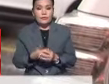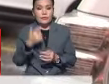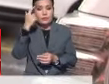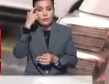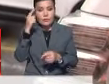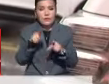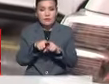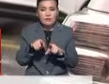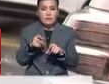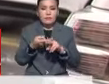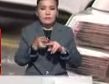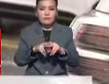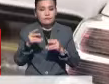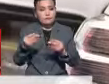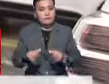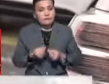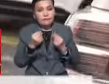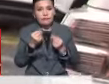прям сильно повлияет.